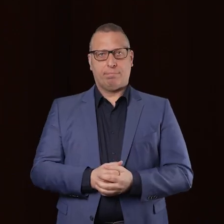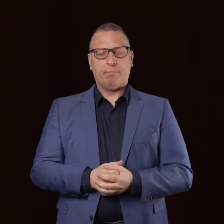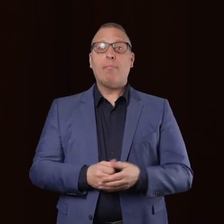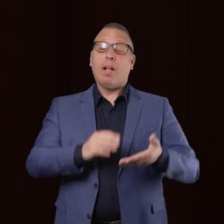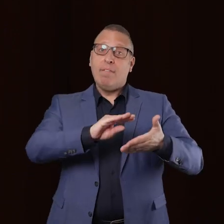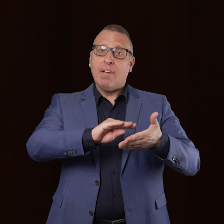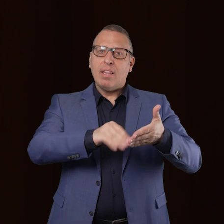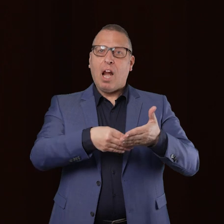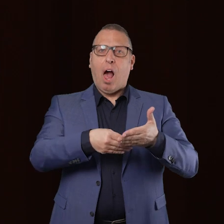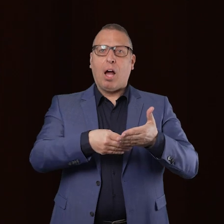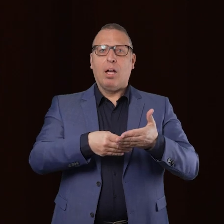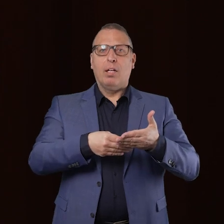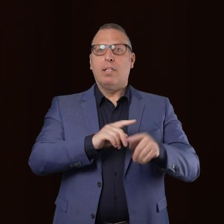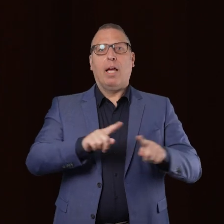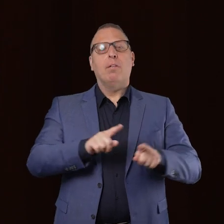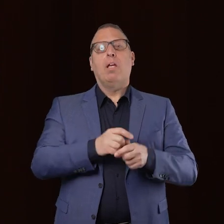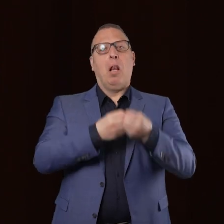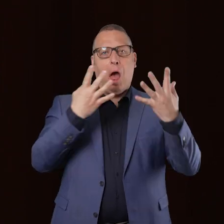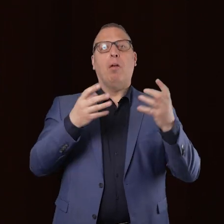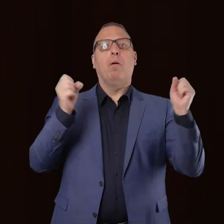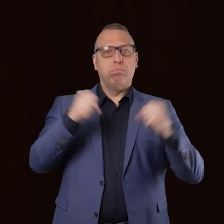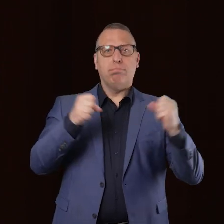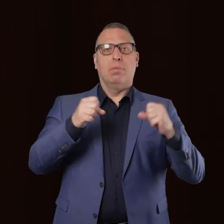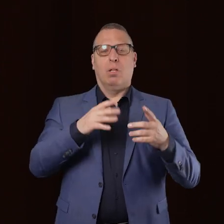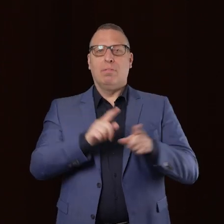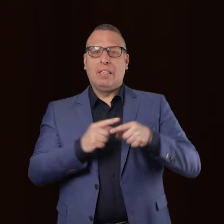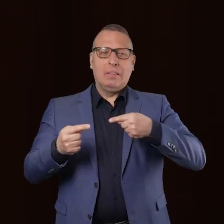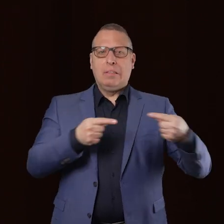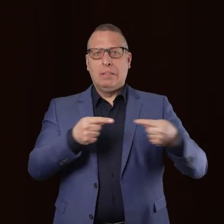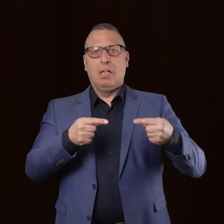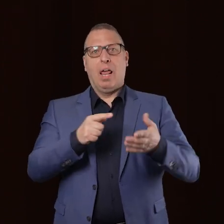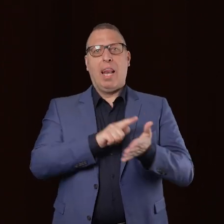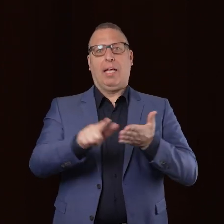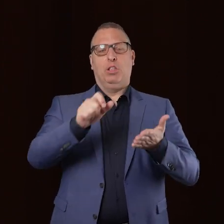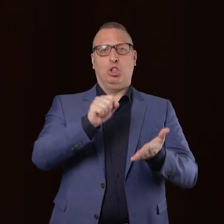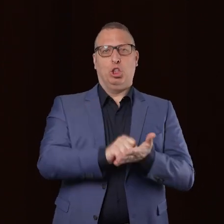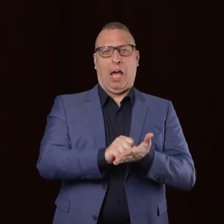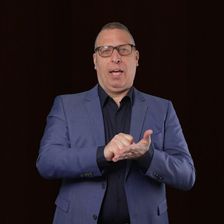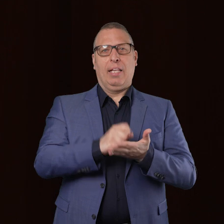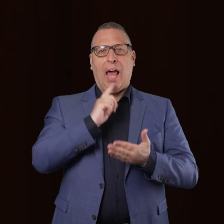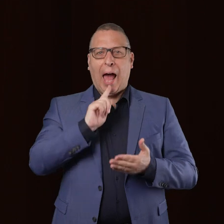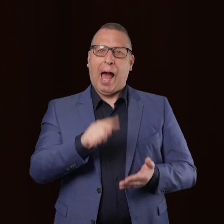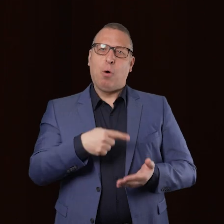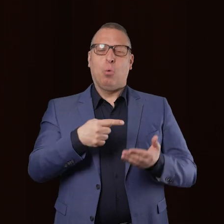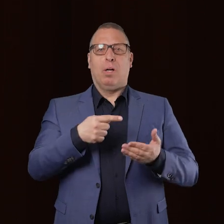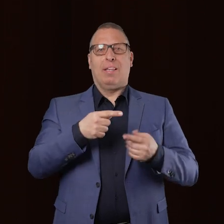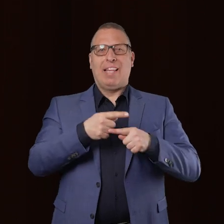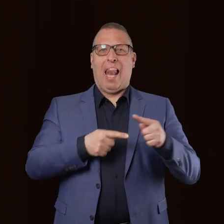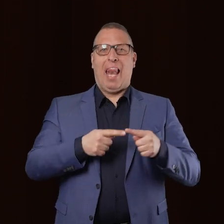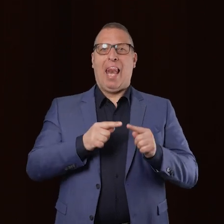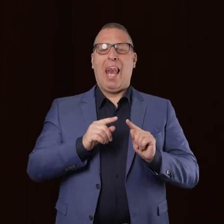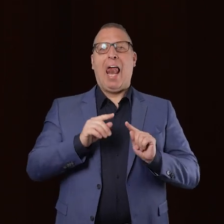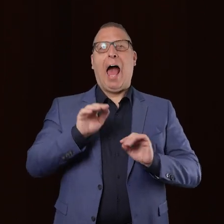Der Abschluss des Vertrages war nicht unumstritten. Liechtenstein schränkte bis zu einem gewissen Grad seine